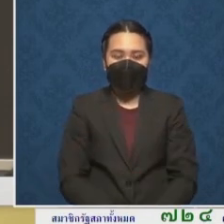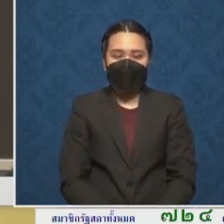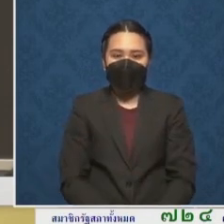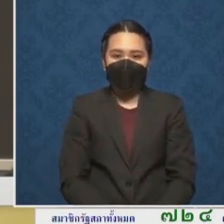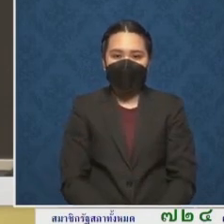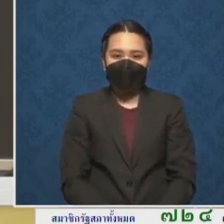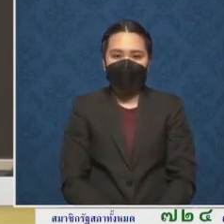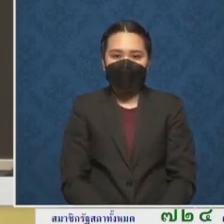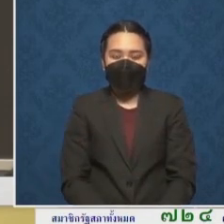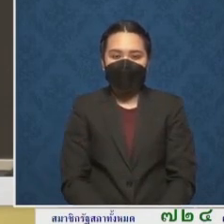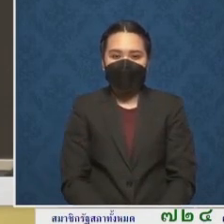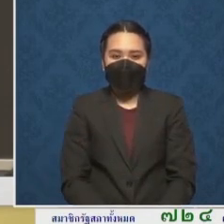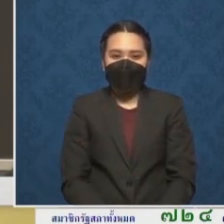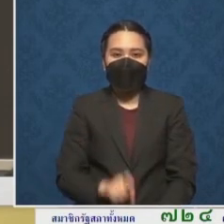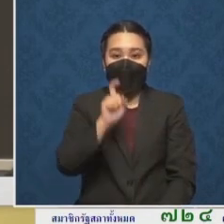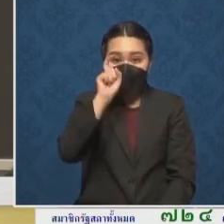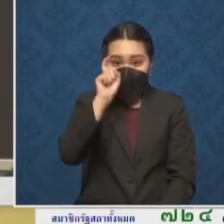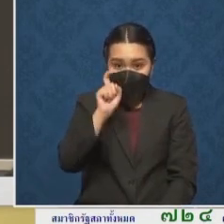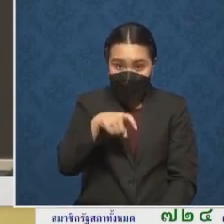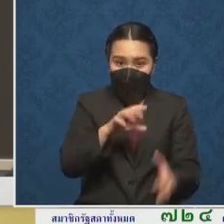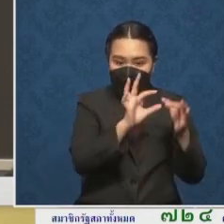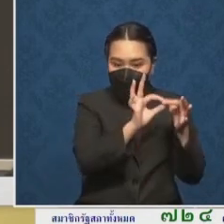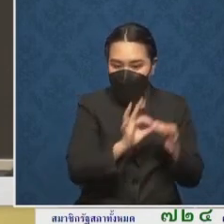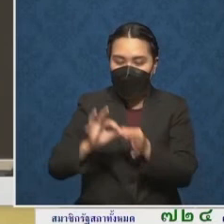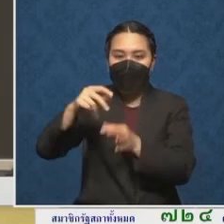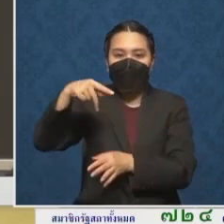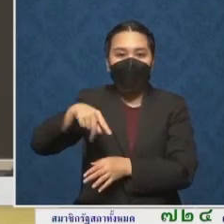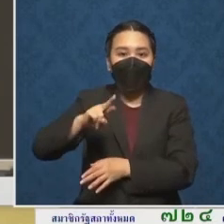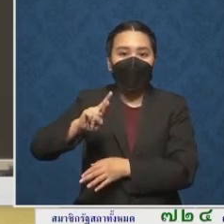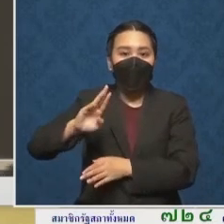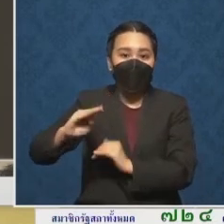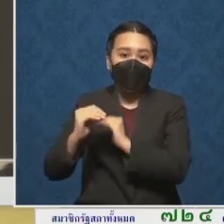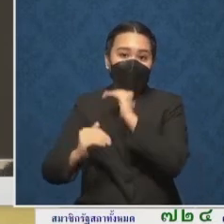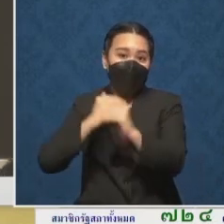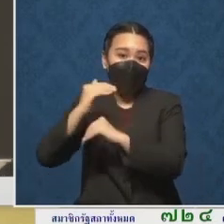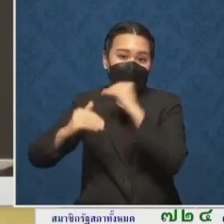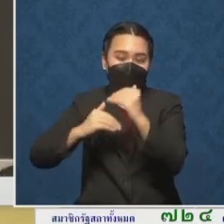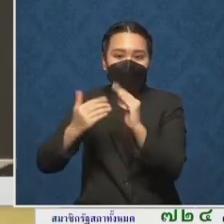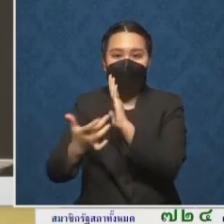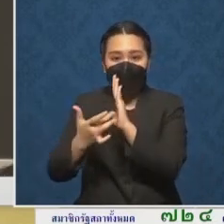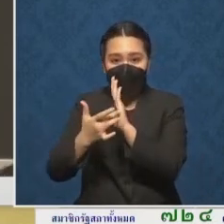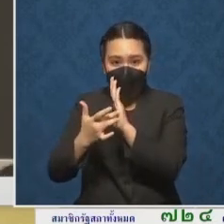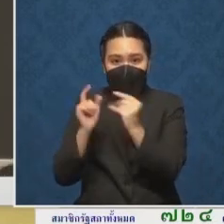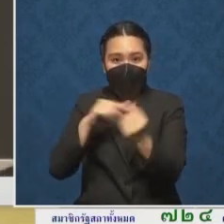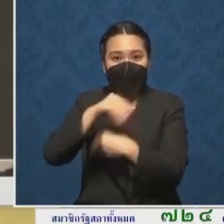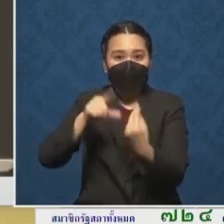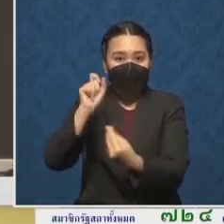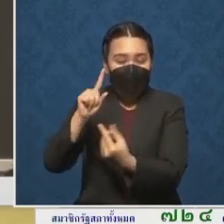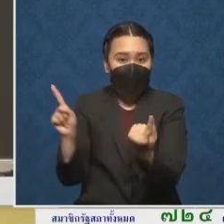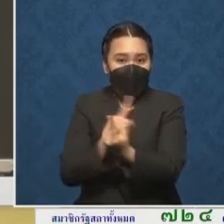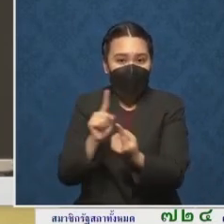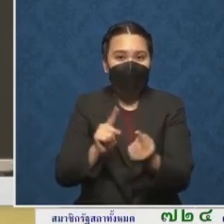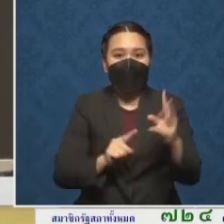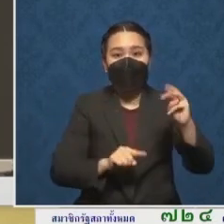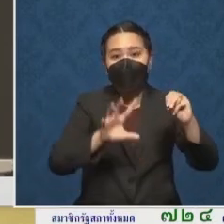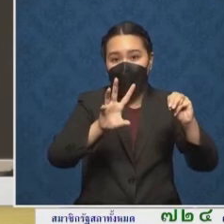ยิ่งจะต้องเชื่อมโยงกับพระราชบัญญัติการพัฒนาดิจิทัลเพื่อเศรษฐกิจและสังคมมาตรา